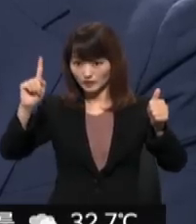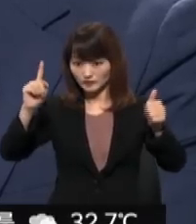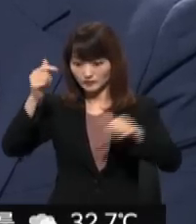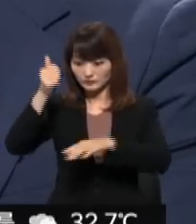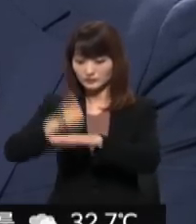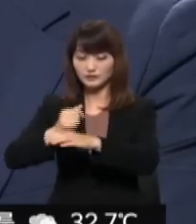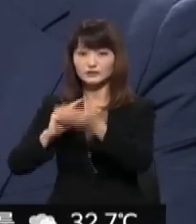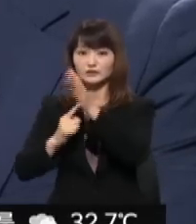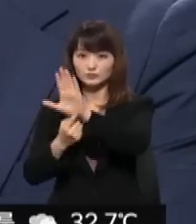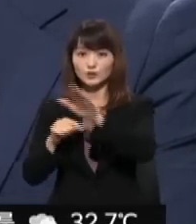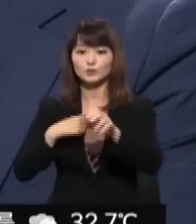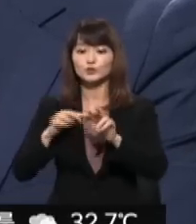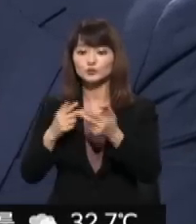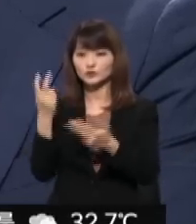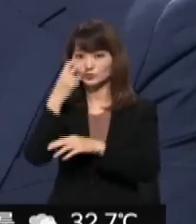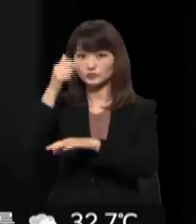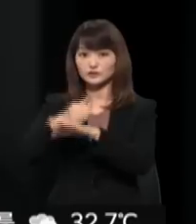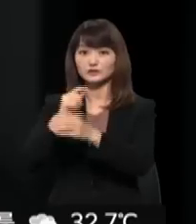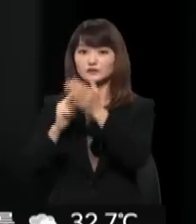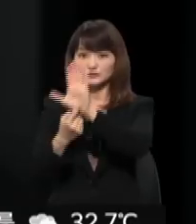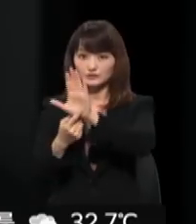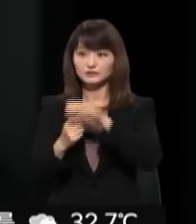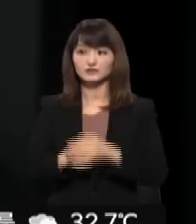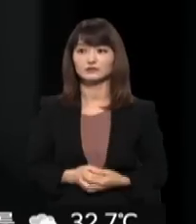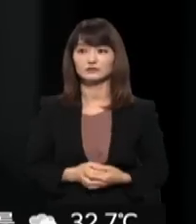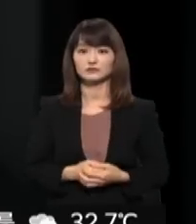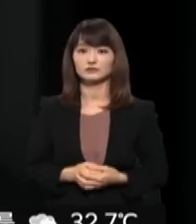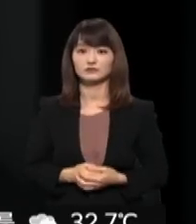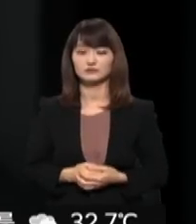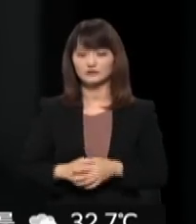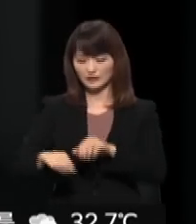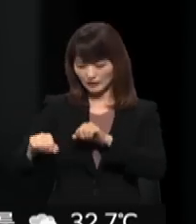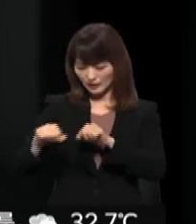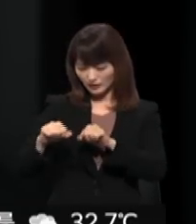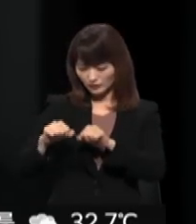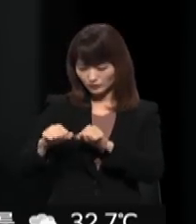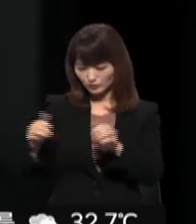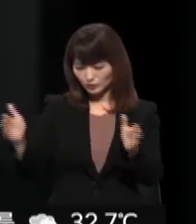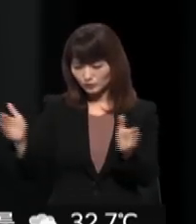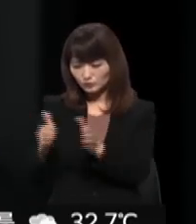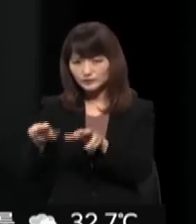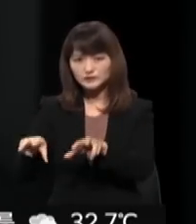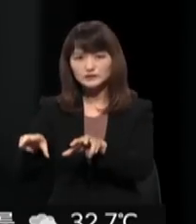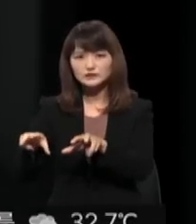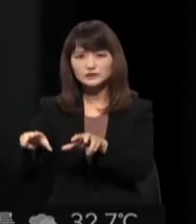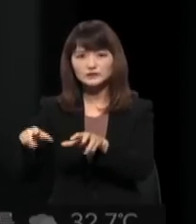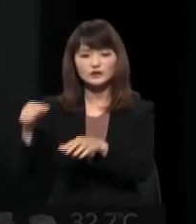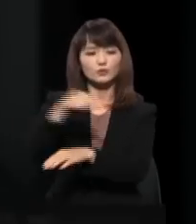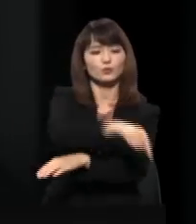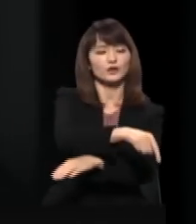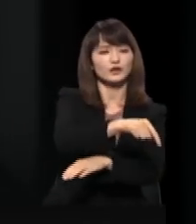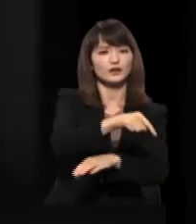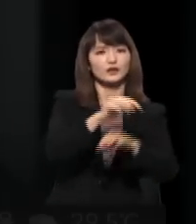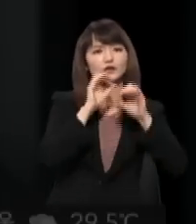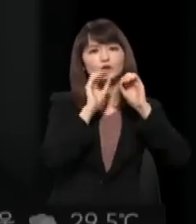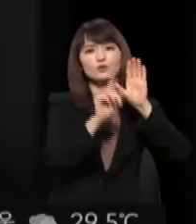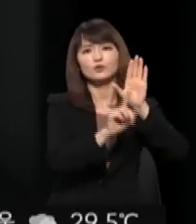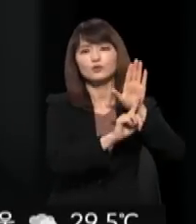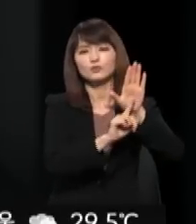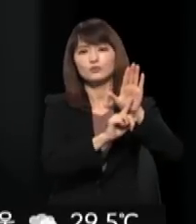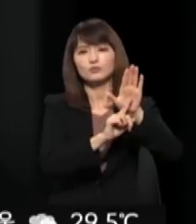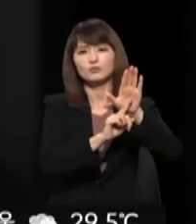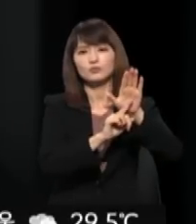뭐 수사 결과가 나오고 그래서 상대적으로 운신의 보기 좁아졌다 한들 지금과 같은 장의 여론전을 멈출